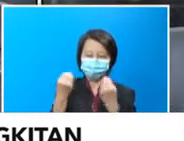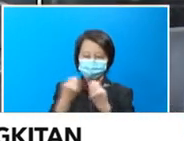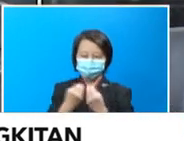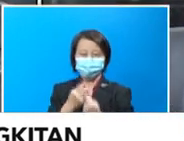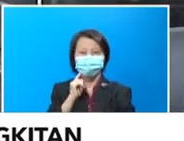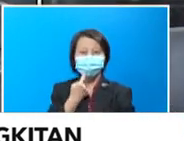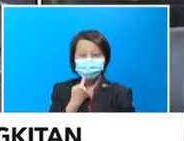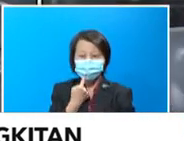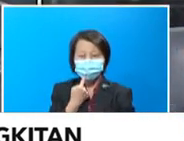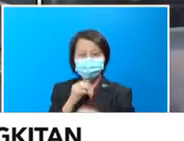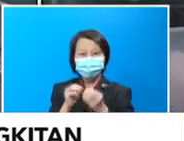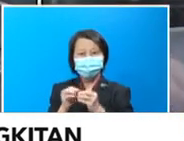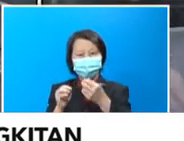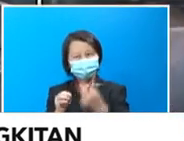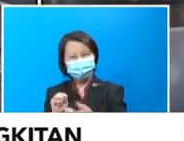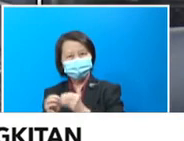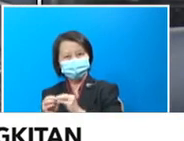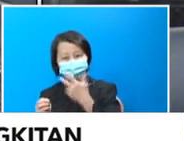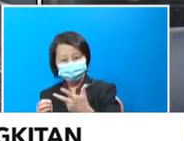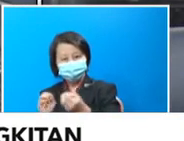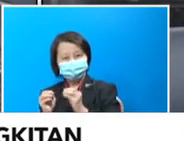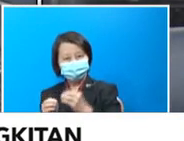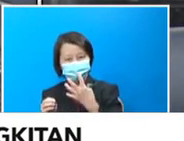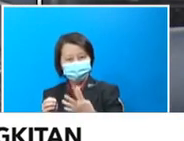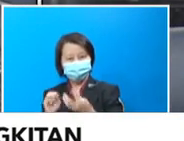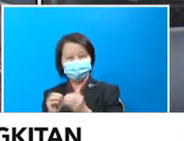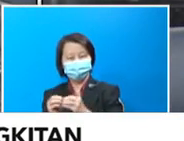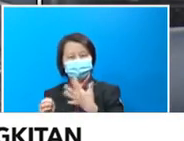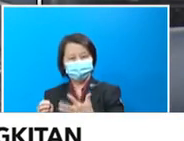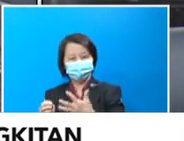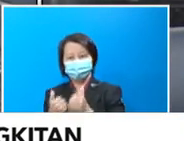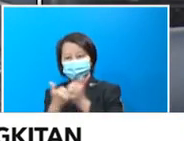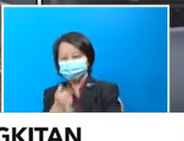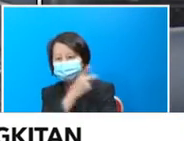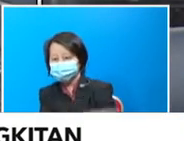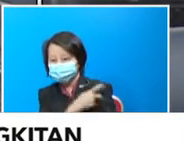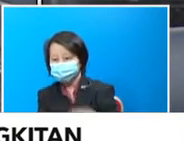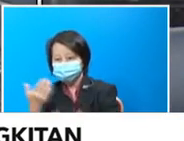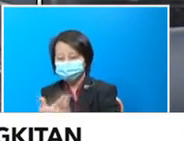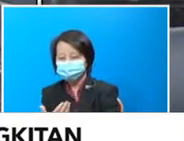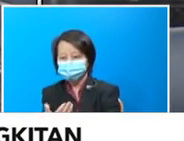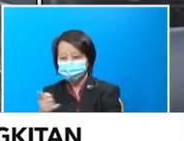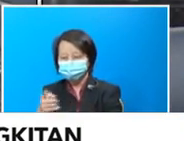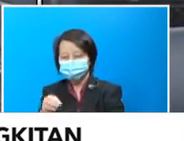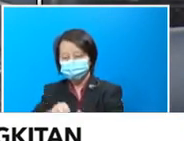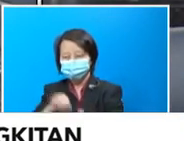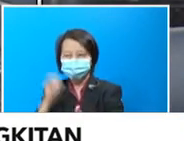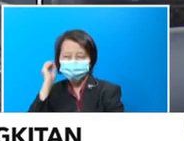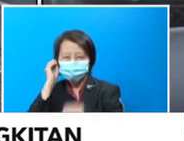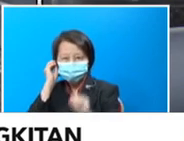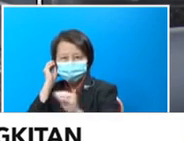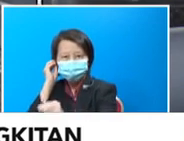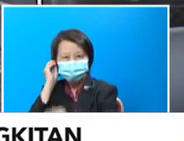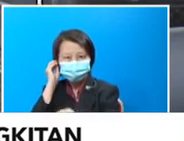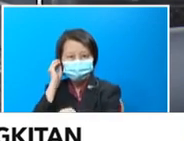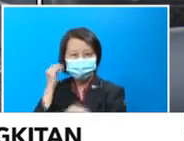Sirius yang tergolong dalam kategori 3 4 dan 5 berdasarkan keadaan kekes masuk baru didiagnosis ataupun di dan usaha